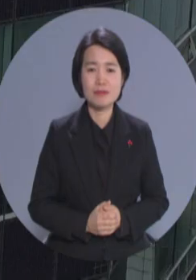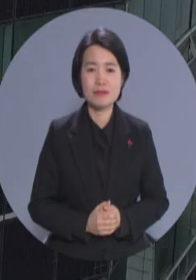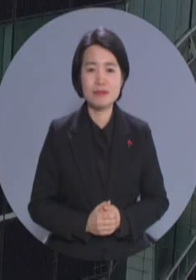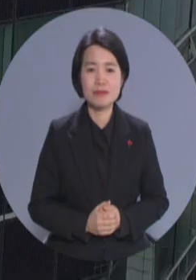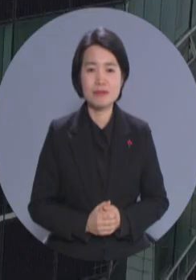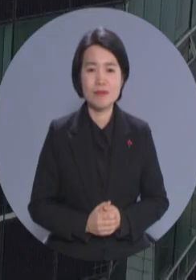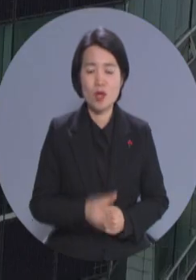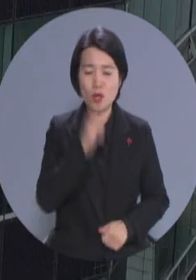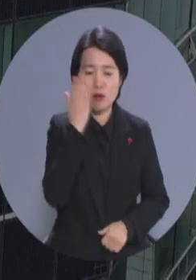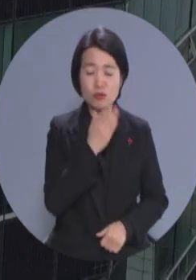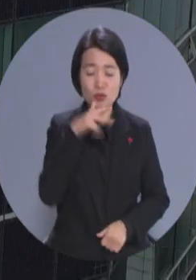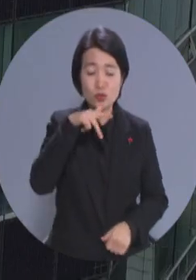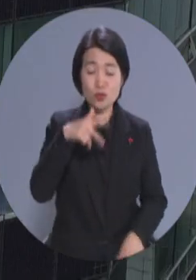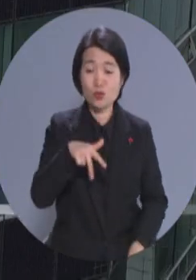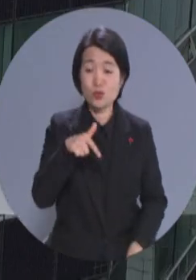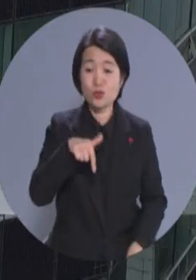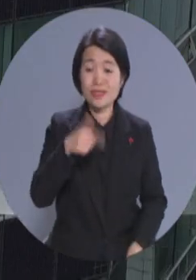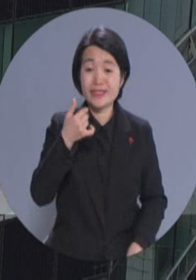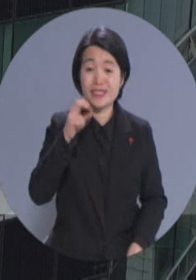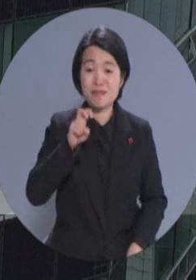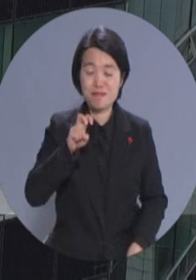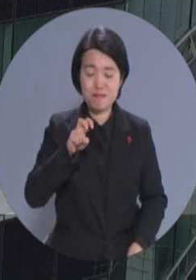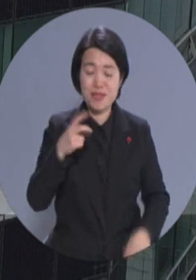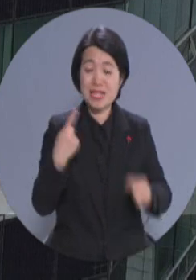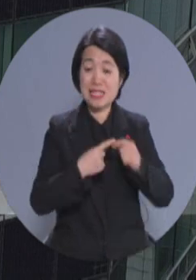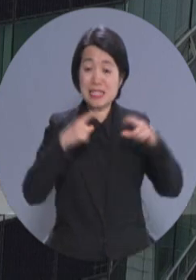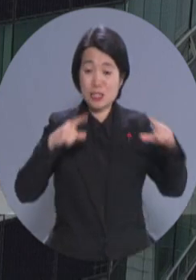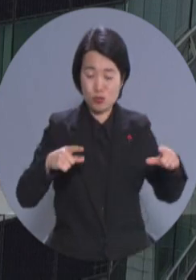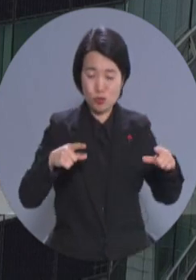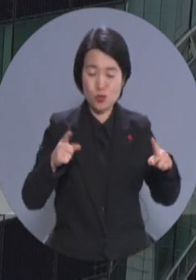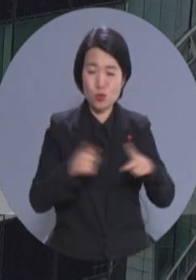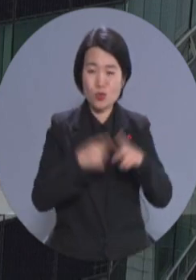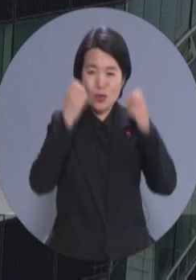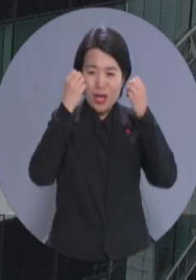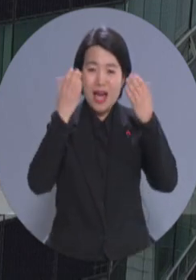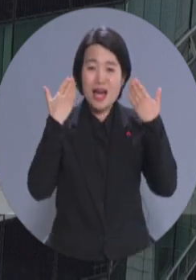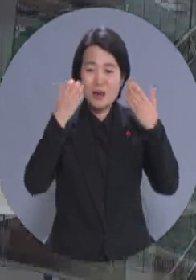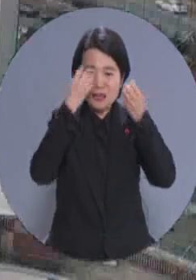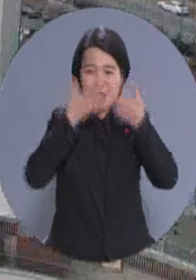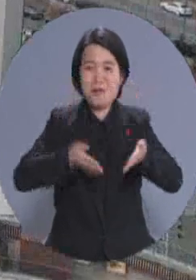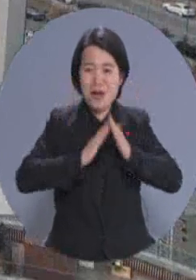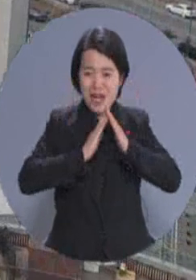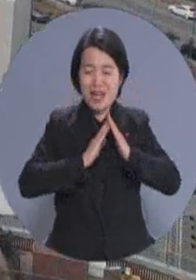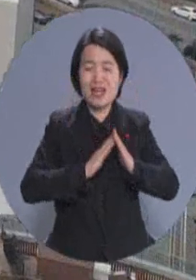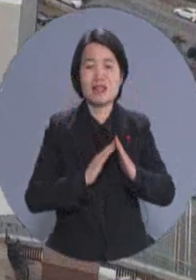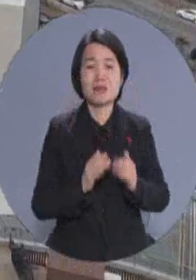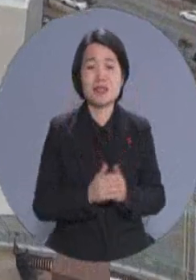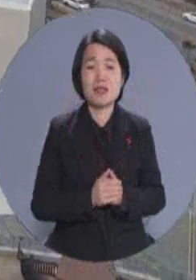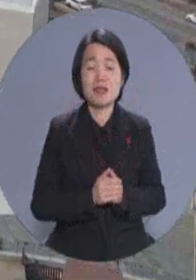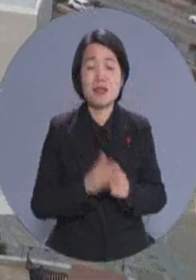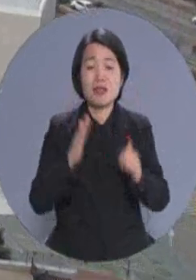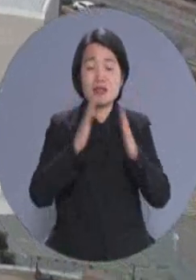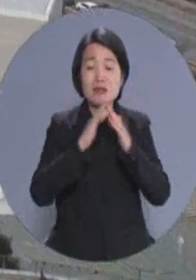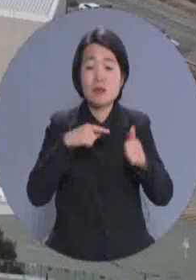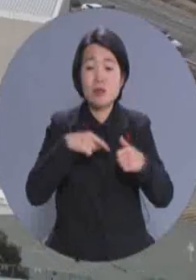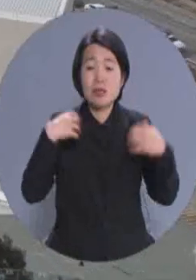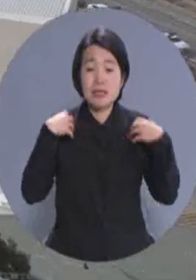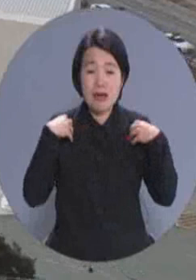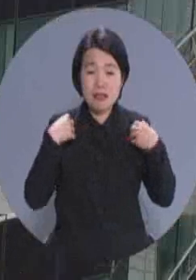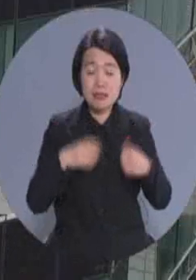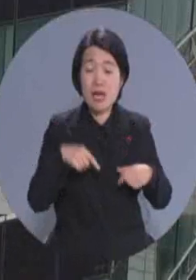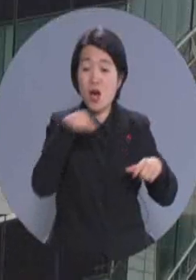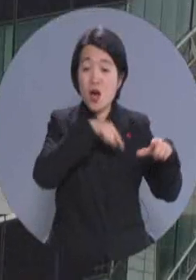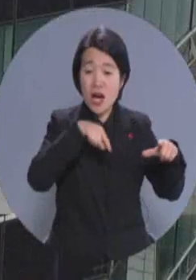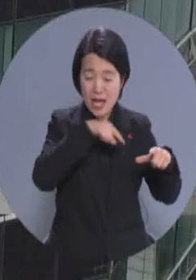여수 중림 1지구의 초등학교 한 곳이 신설됩니다 전남도 교육청은 여수 중림 일지구